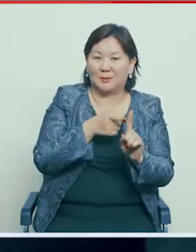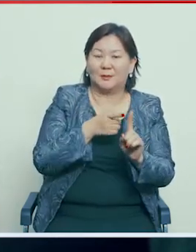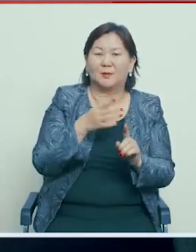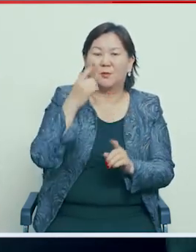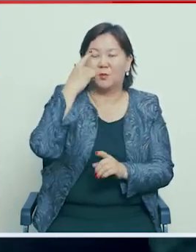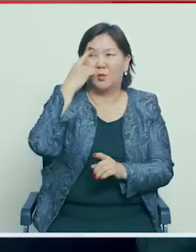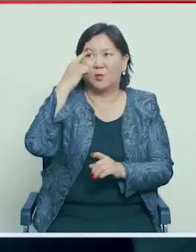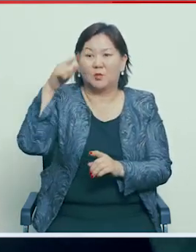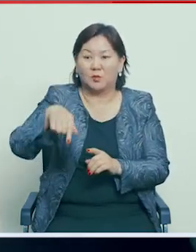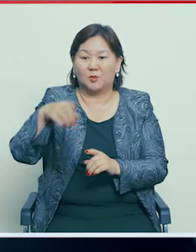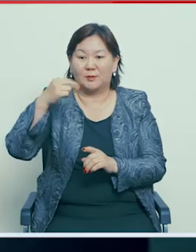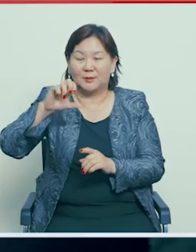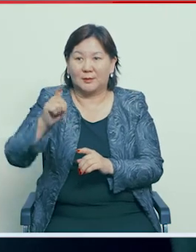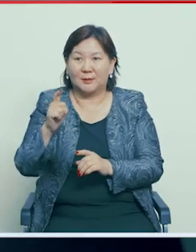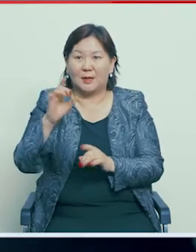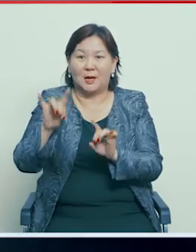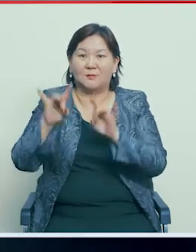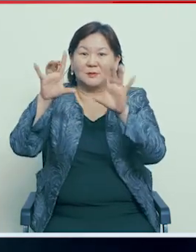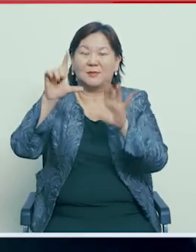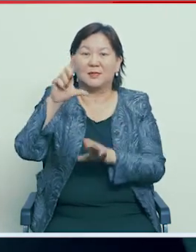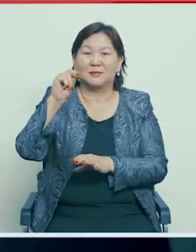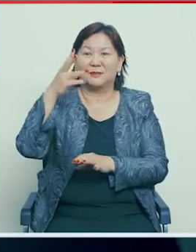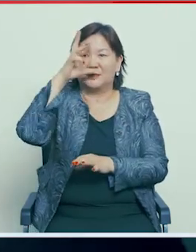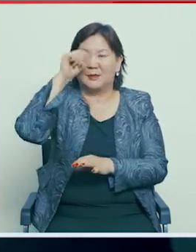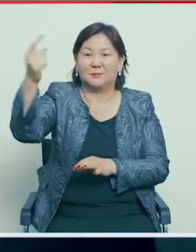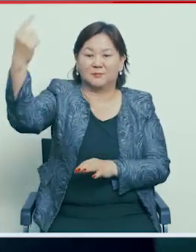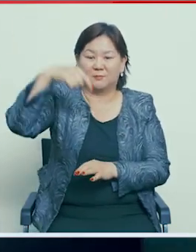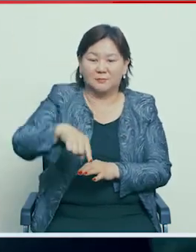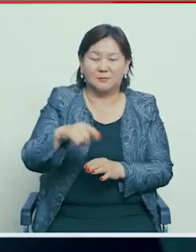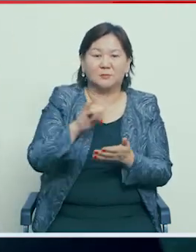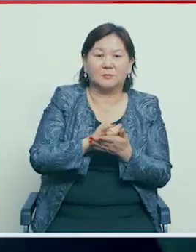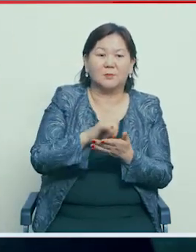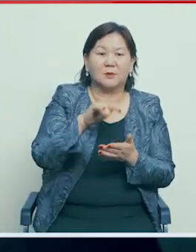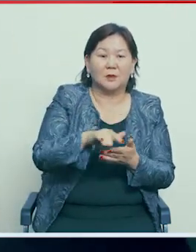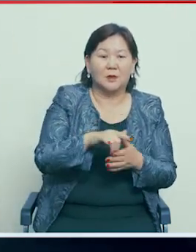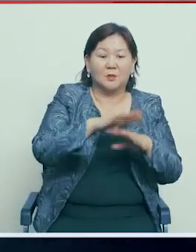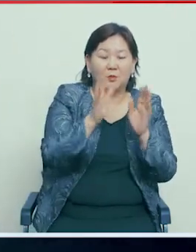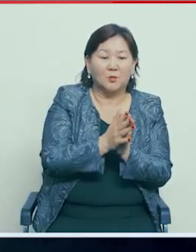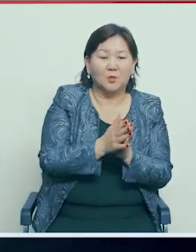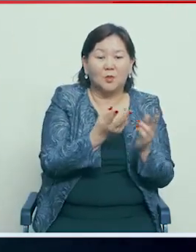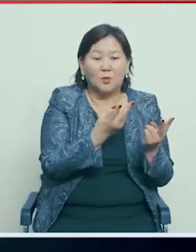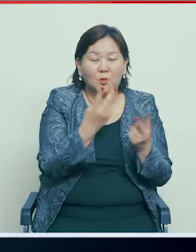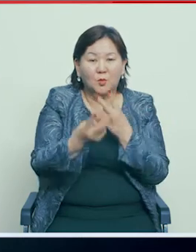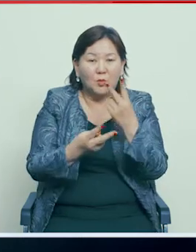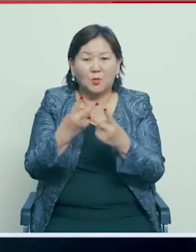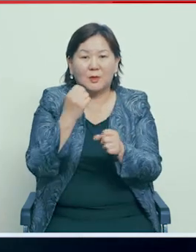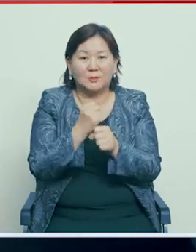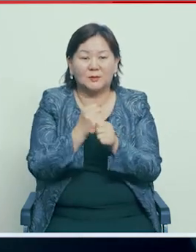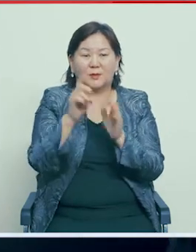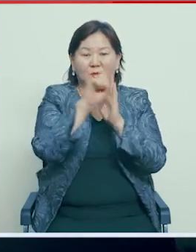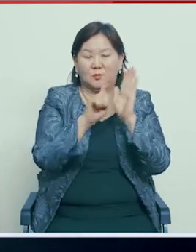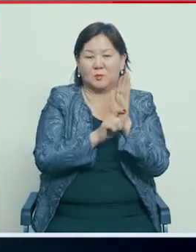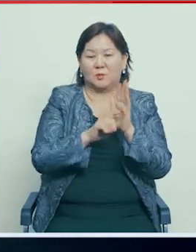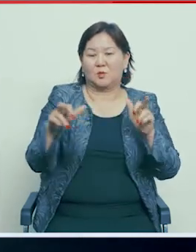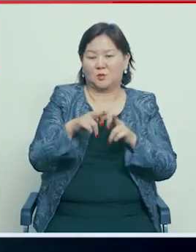дахь Австрали элчин сайдын яамны ажилч танилцуулах гэж ирж байгаа байхгүй юу. За тэрэн дээр юу гэж яхаар та нар явуулж байгаа бүх үйл ажиллагаа хөтөлбөртөө хөгжлийн